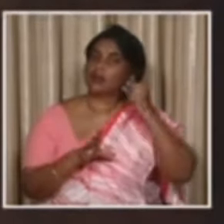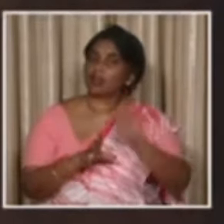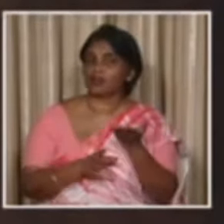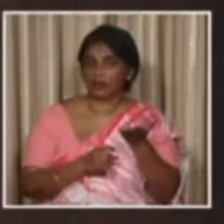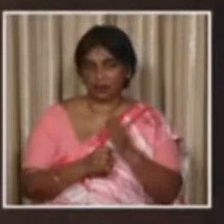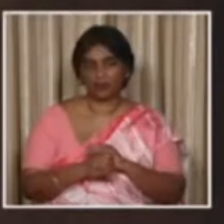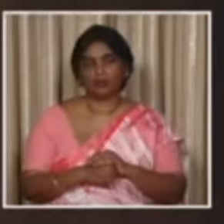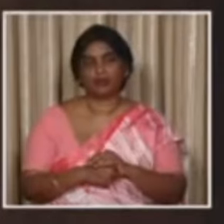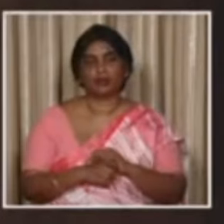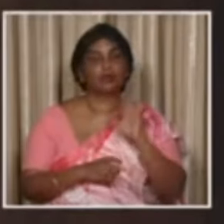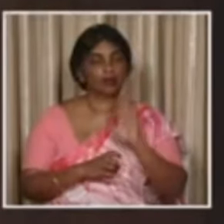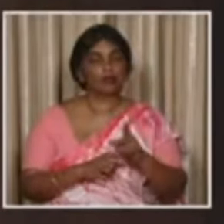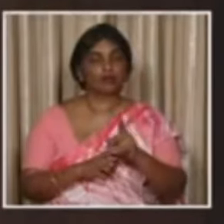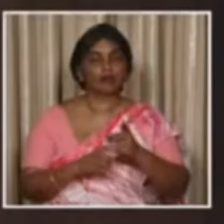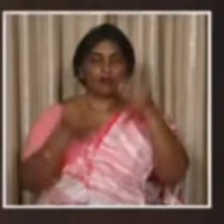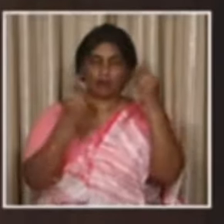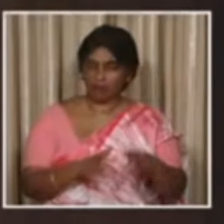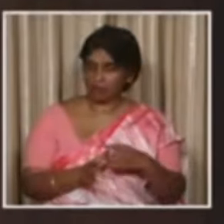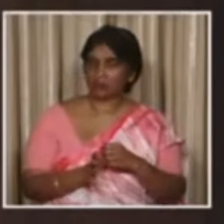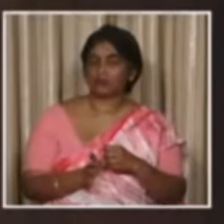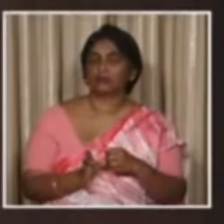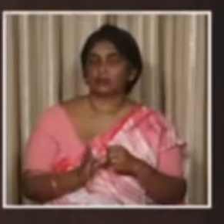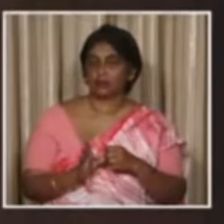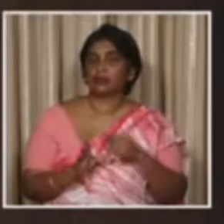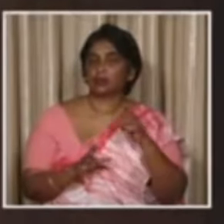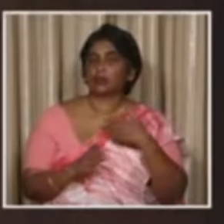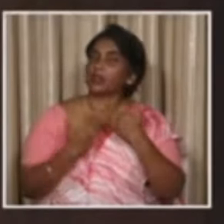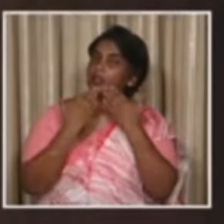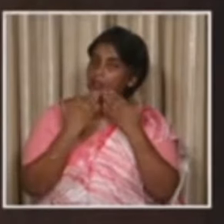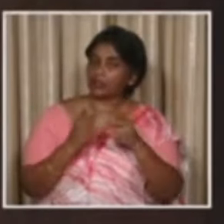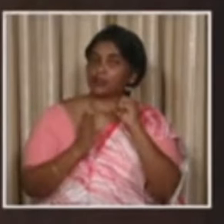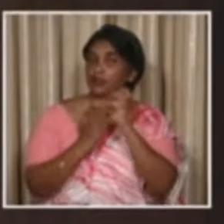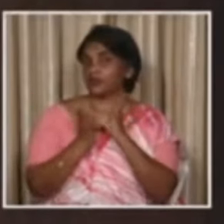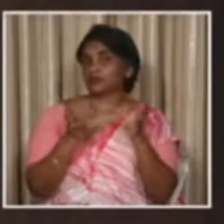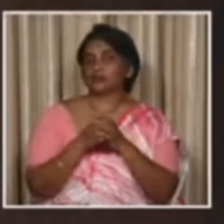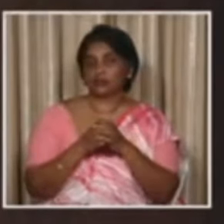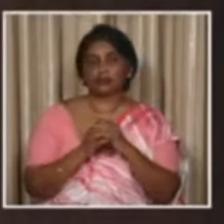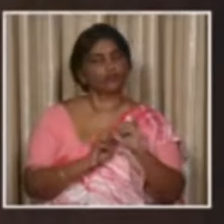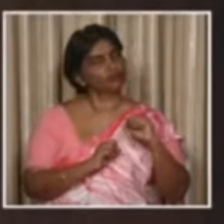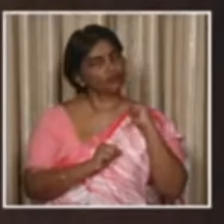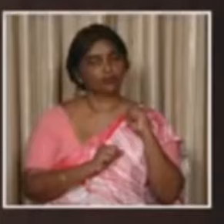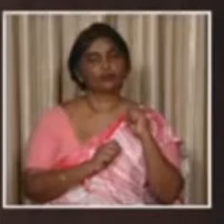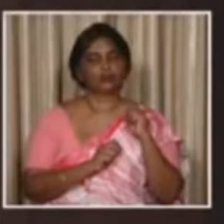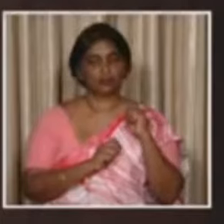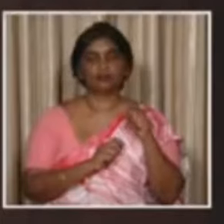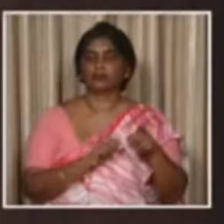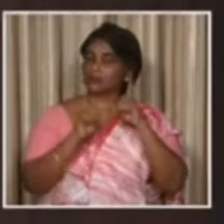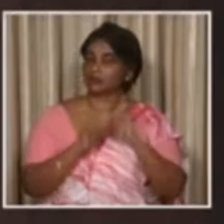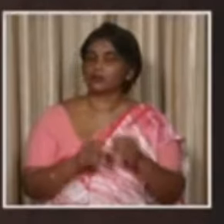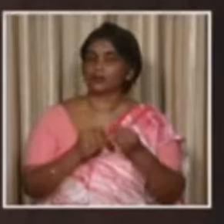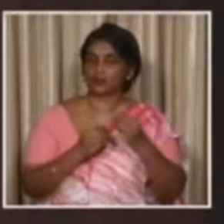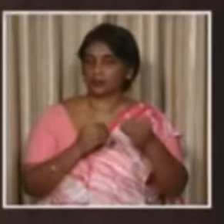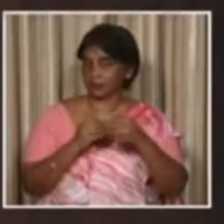තිබුණා. හැබැයි අද ඒක පරාජයටපත් වුණා. ඒක අපි ස්තුතිවන්ත වෙනවා ව්‍යවස්ථාදායක සභාවට කොන්ද කෙලින් තියාගෙන මෙවැනි තීන්දුව ගැනීම